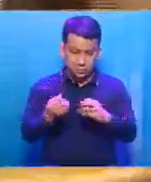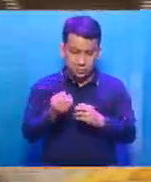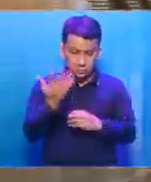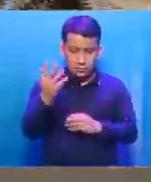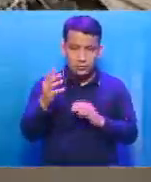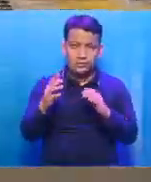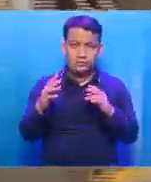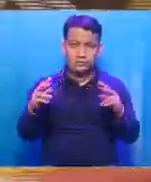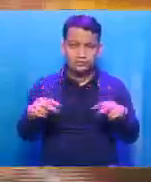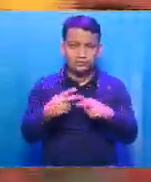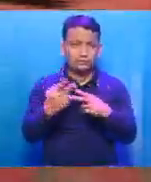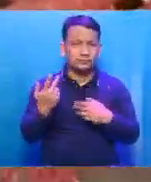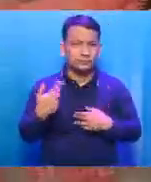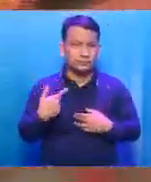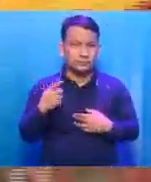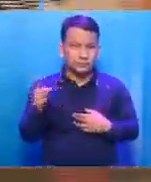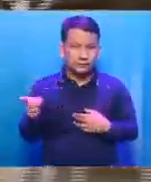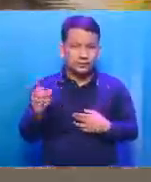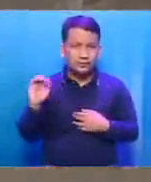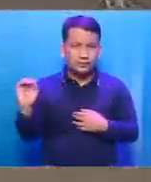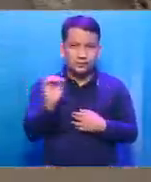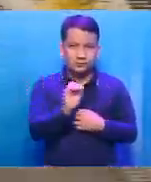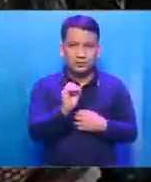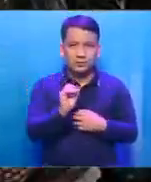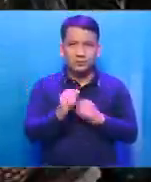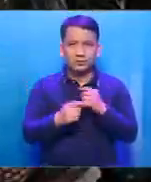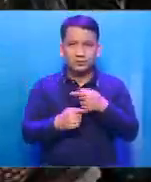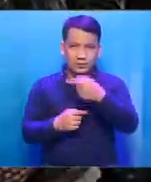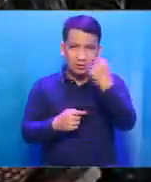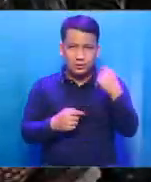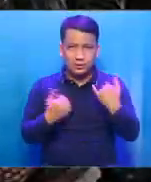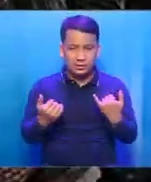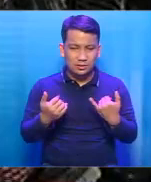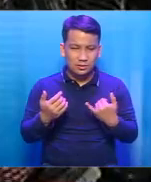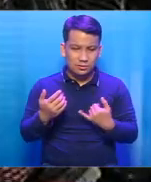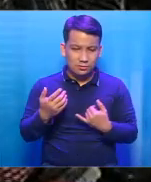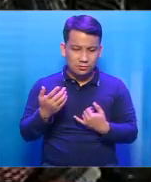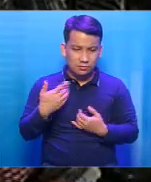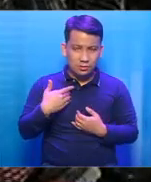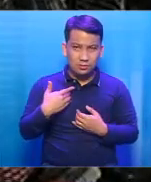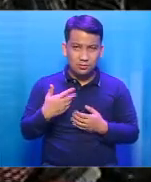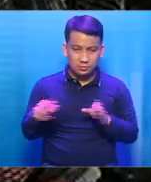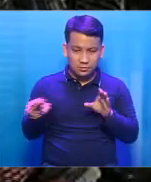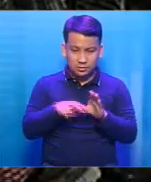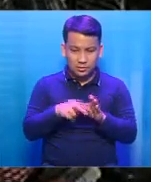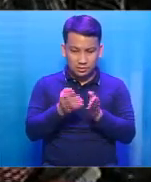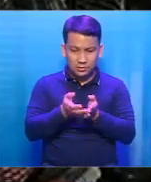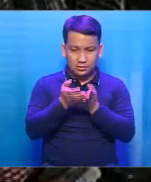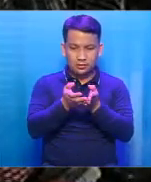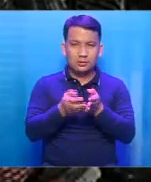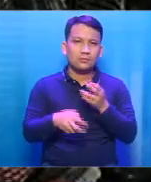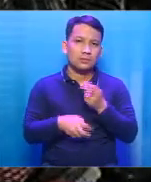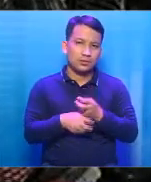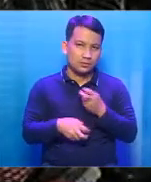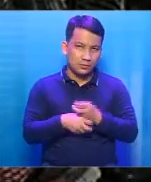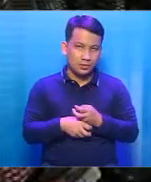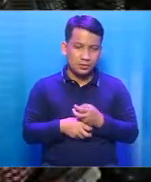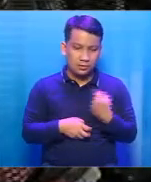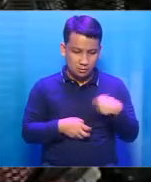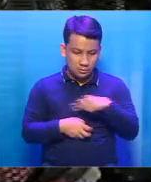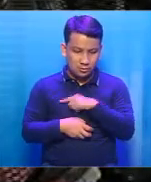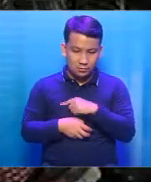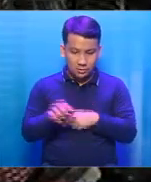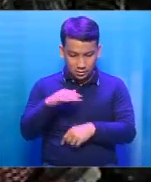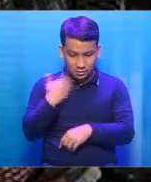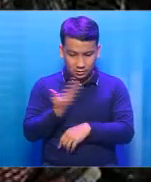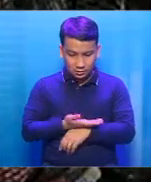bulkan. Mahirap po sir kasi sariwa pa yung sugat ko. Tapos yung pagsakay sa bangka, mahirap din po sir. Yung mga anak